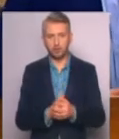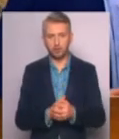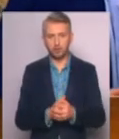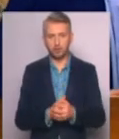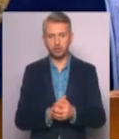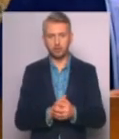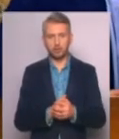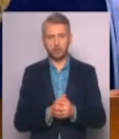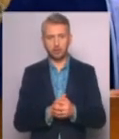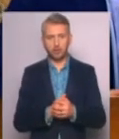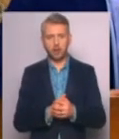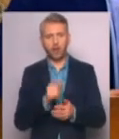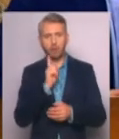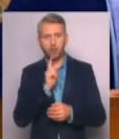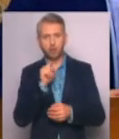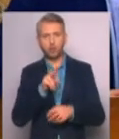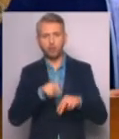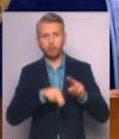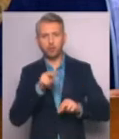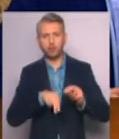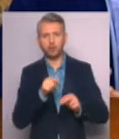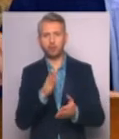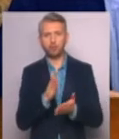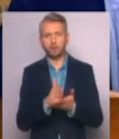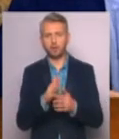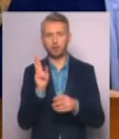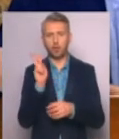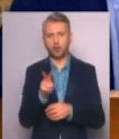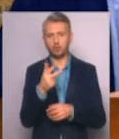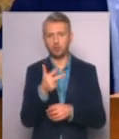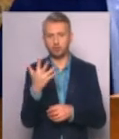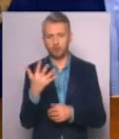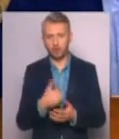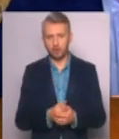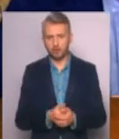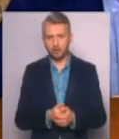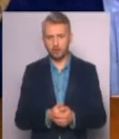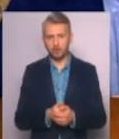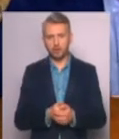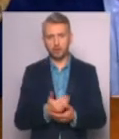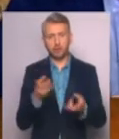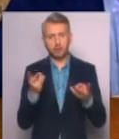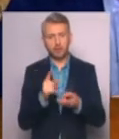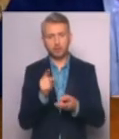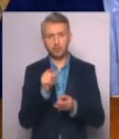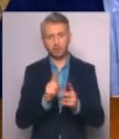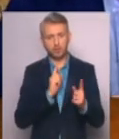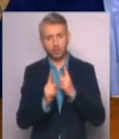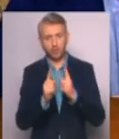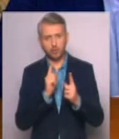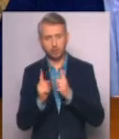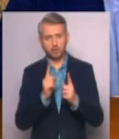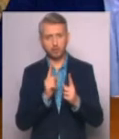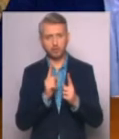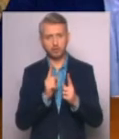поки воно построїть, там ходить 35-й тролейбус. Ну, не треба, щоб він ходив знизу, ну,